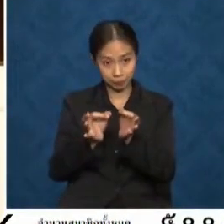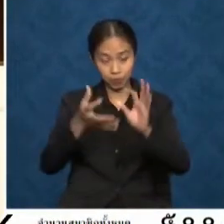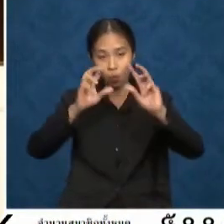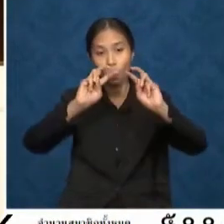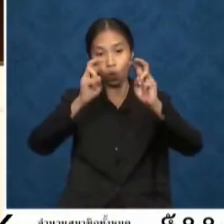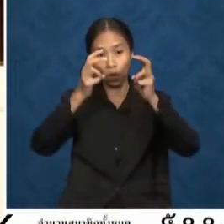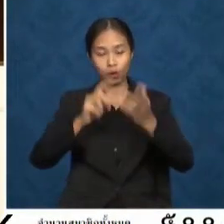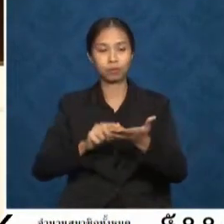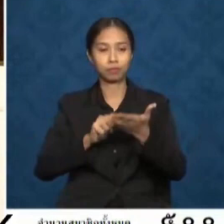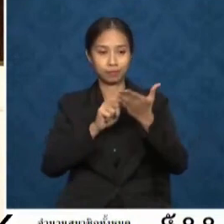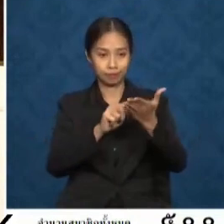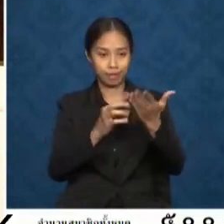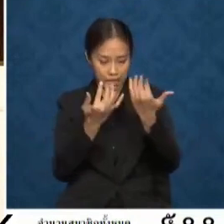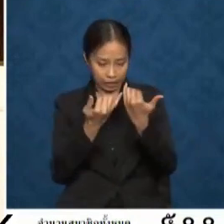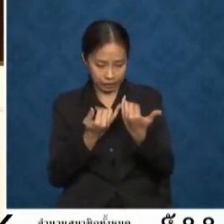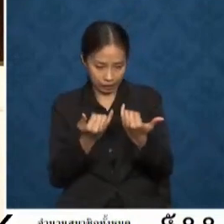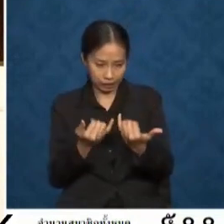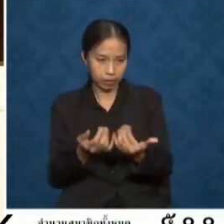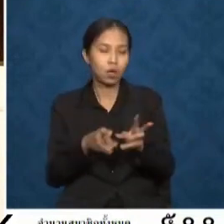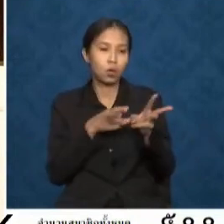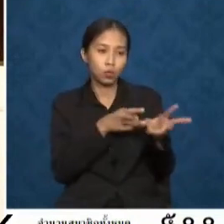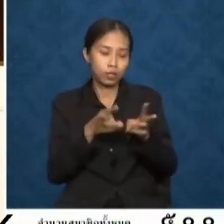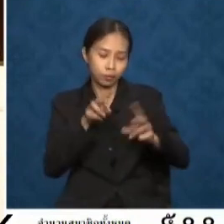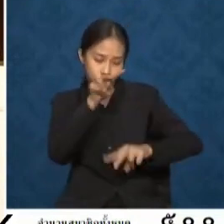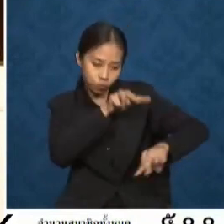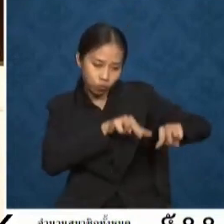ดภัยการถวายความปลภัย